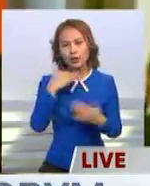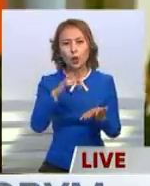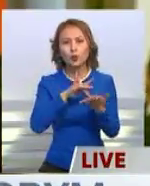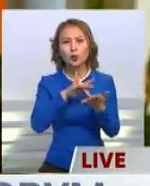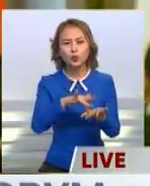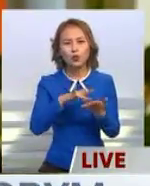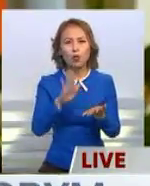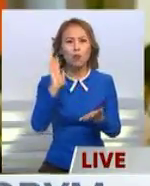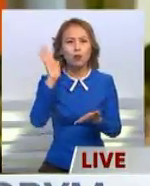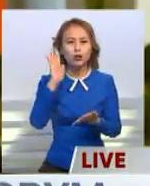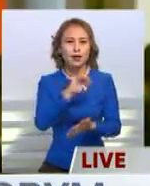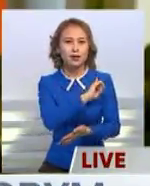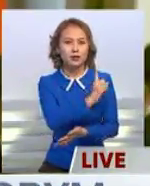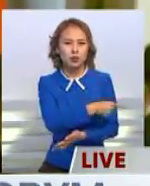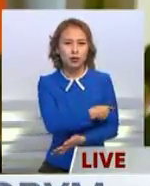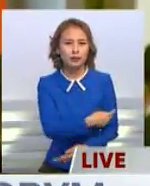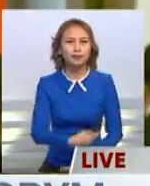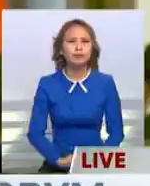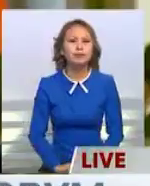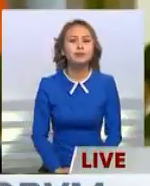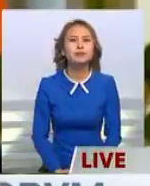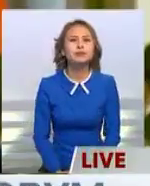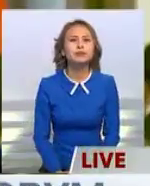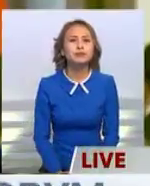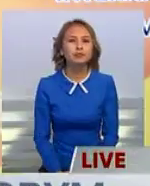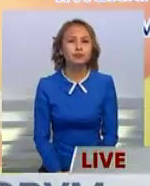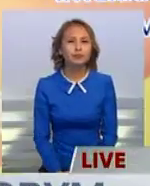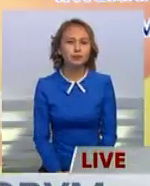саласының болашағы зор деп есептеймін.